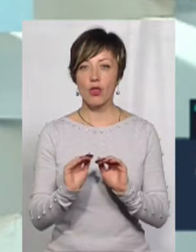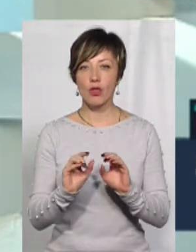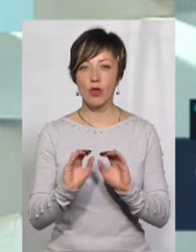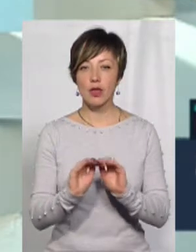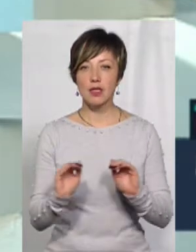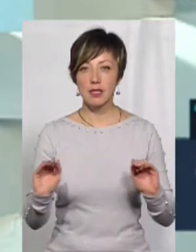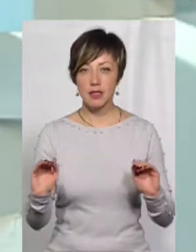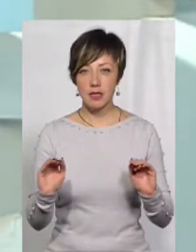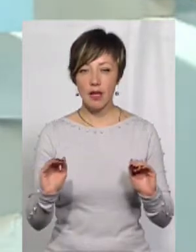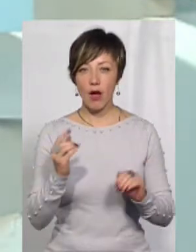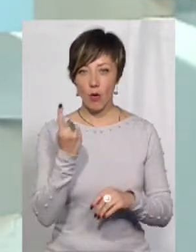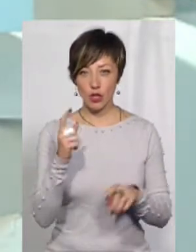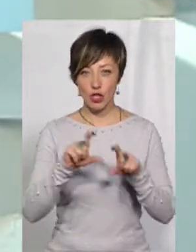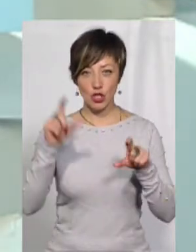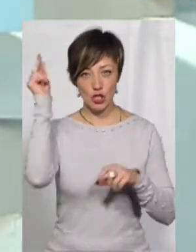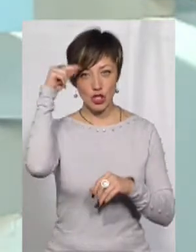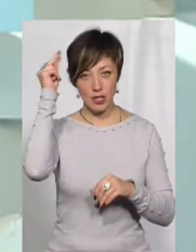Глушковецької гімназії